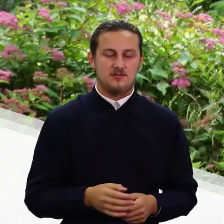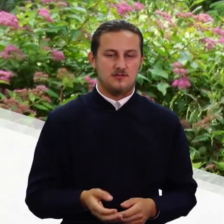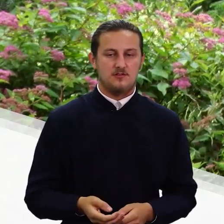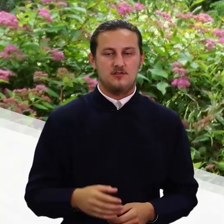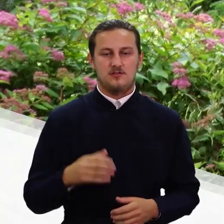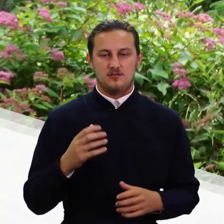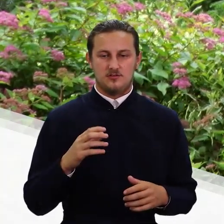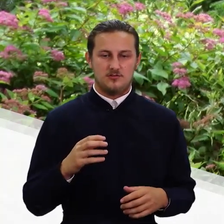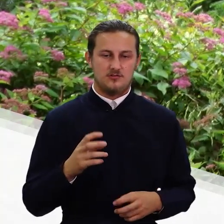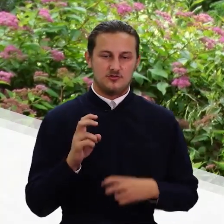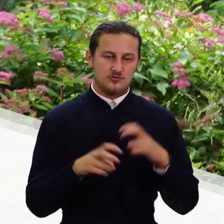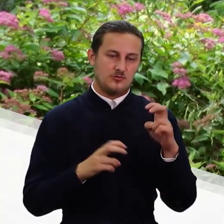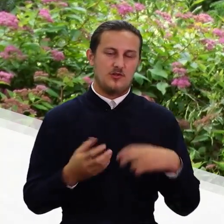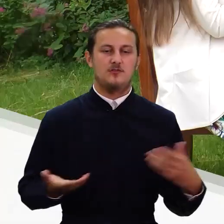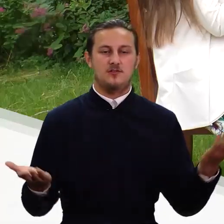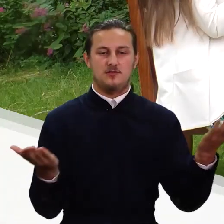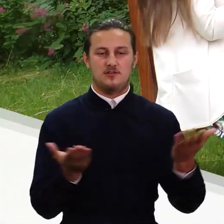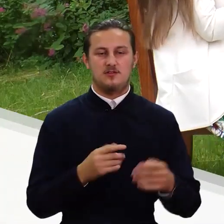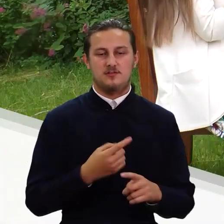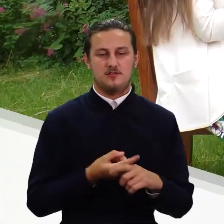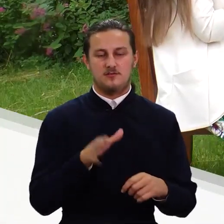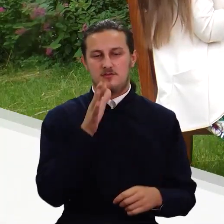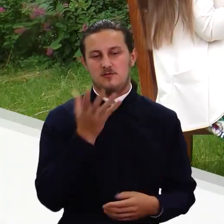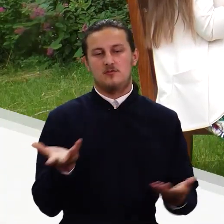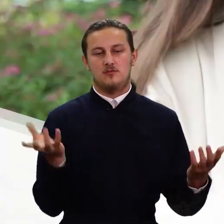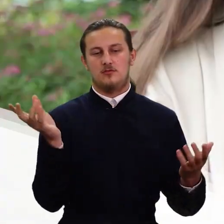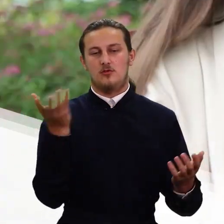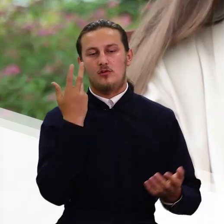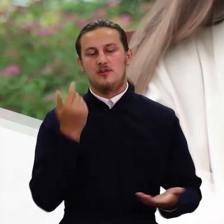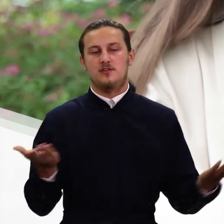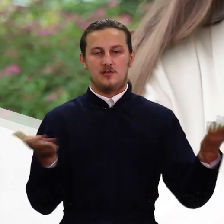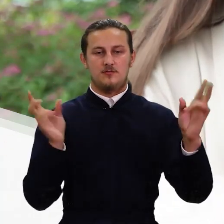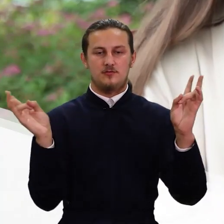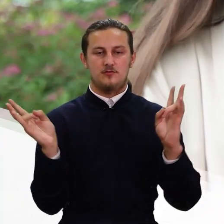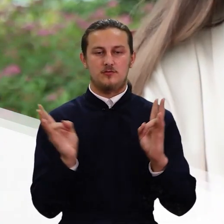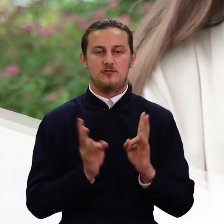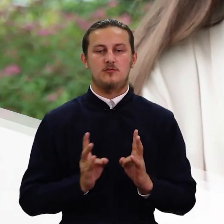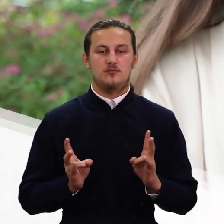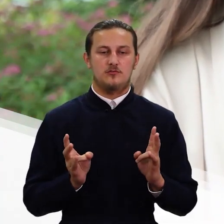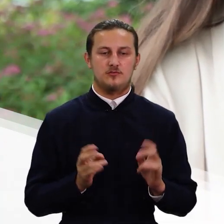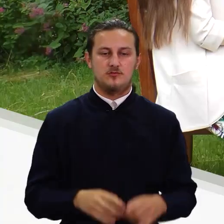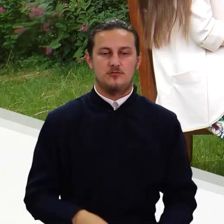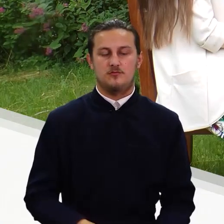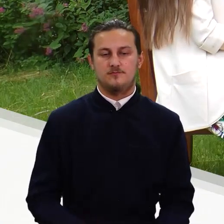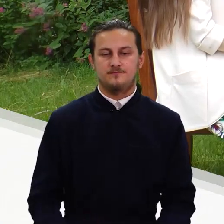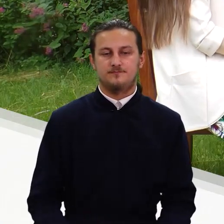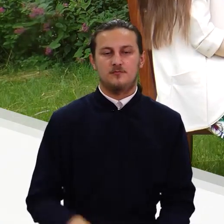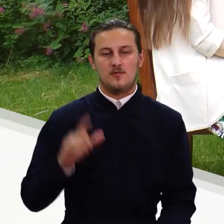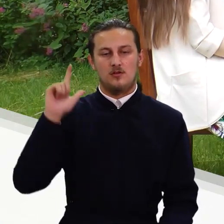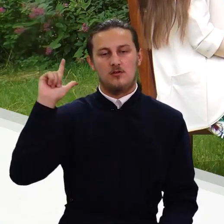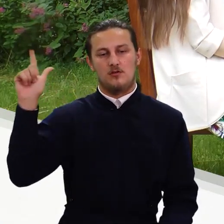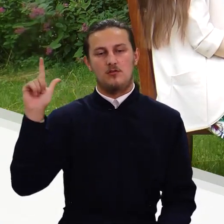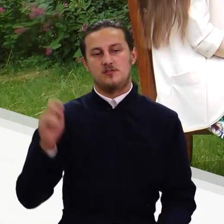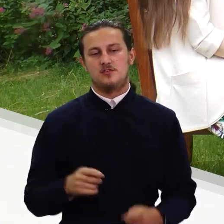тоді, коли нам це найбільше потрібно. Це їхня, якби, ініціатива, це вони нас самі, якби, хочуть нам зробити такий подарунок. Господь робить